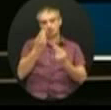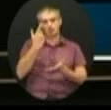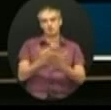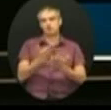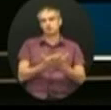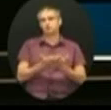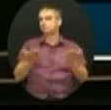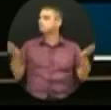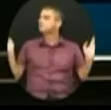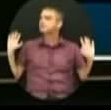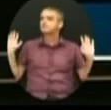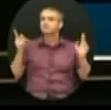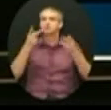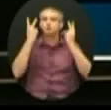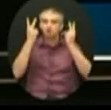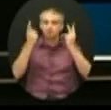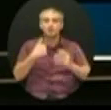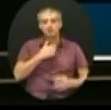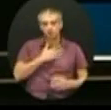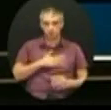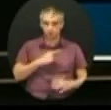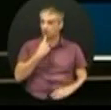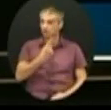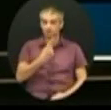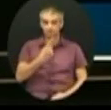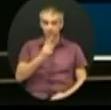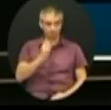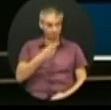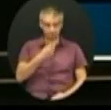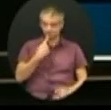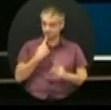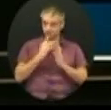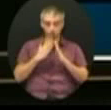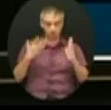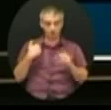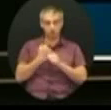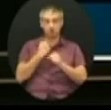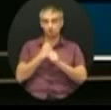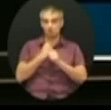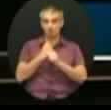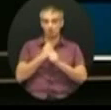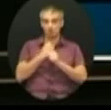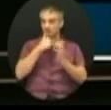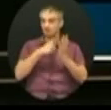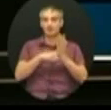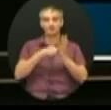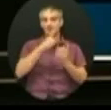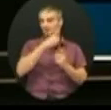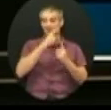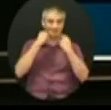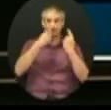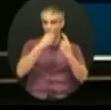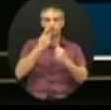הדין על זה. וזה מה שחשוב. ואני רוצה לציין שדווקא שנה שלמה שאני פועלת, בנק דיסקונט משתף איתי